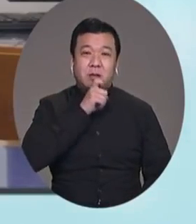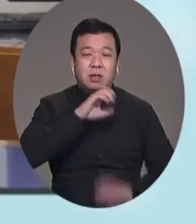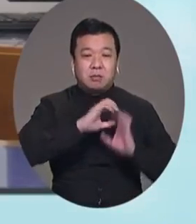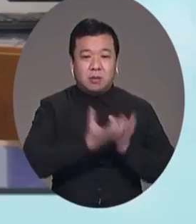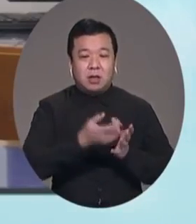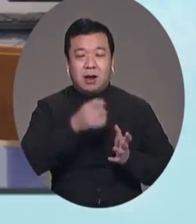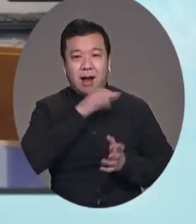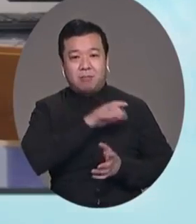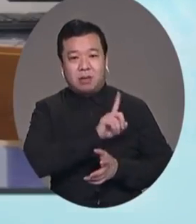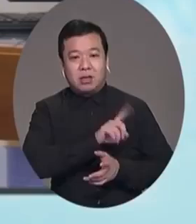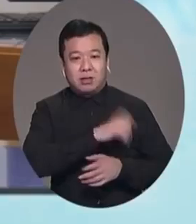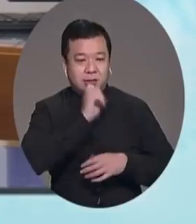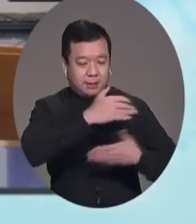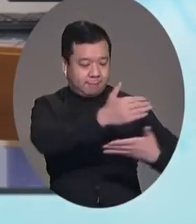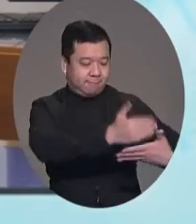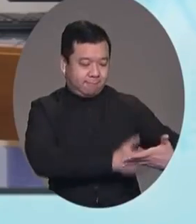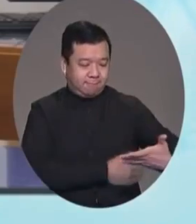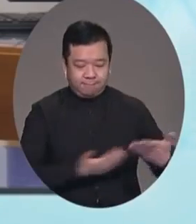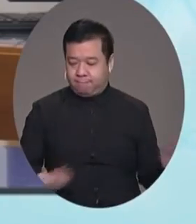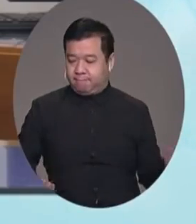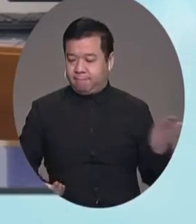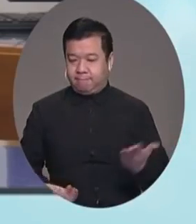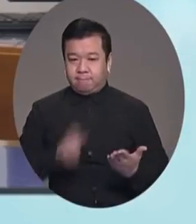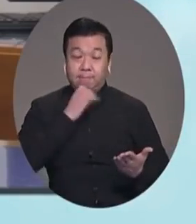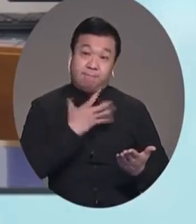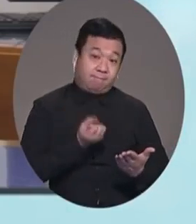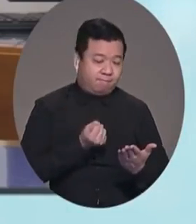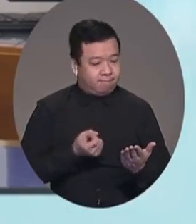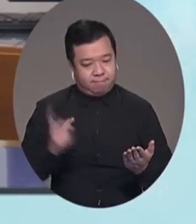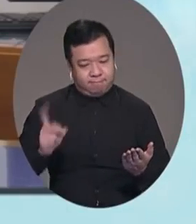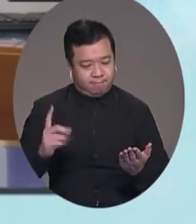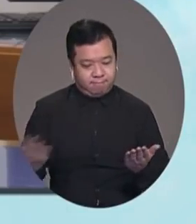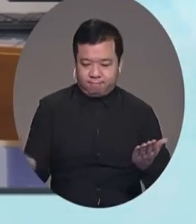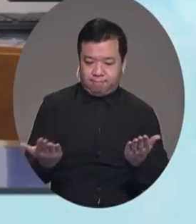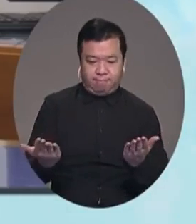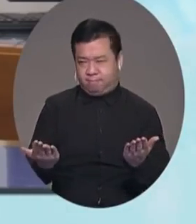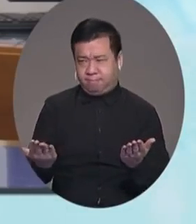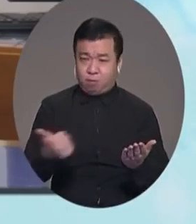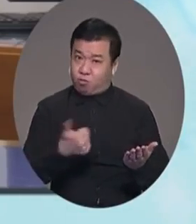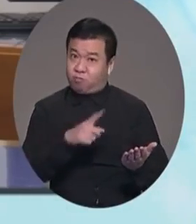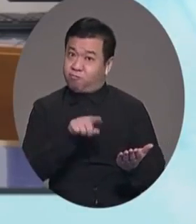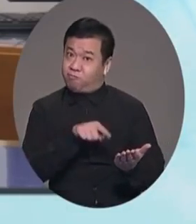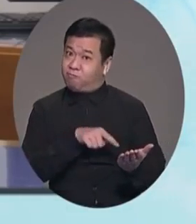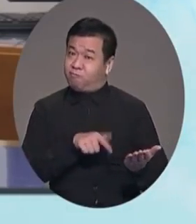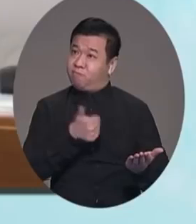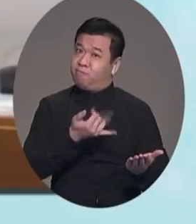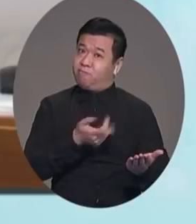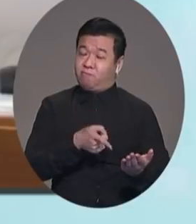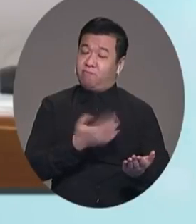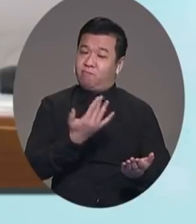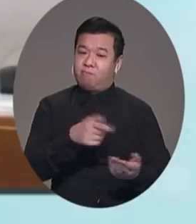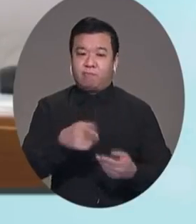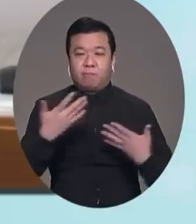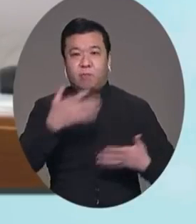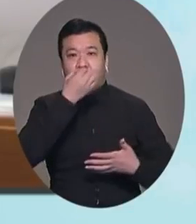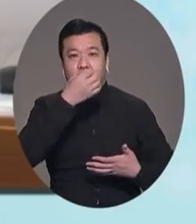有一個菜單，即係50个、100个，咁你又滿足啦，即係剔下做到幾多個啦。喺香港